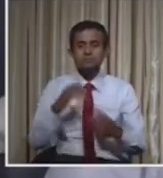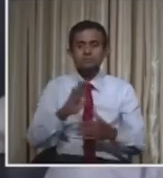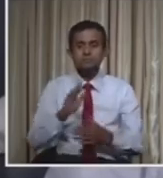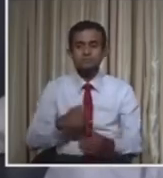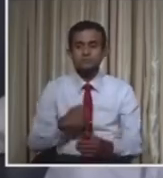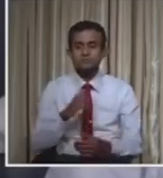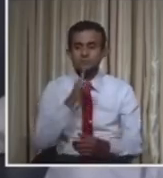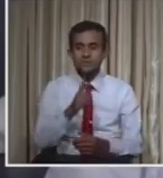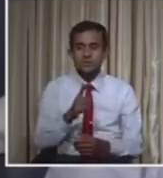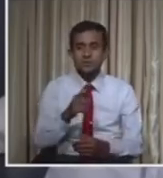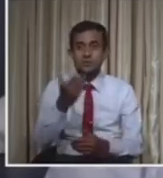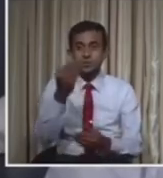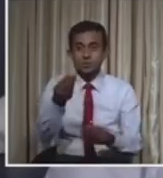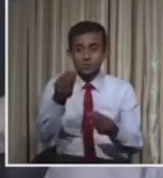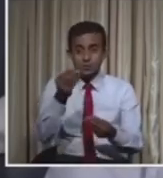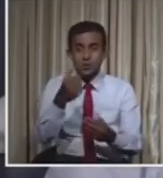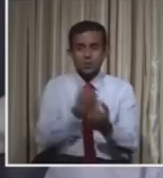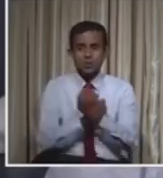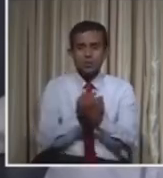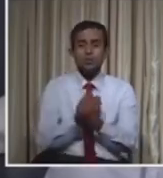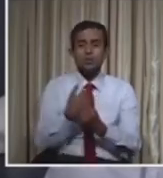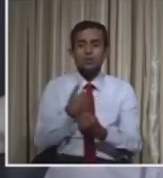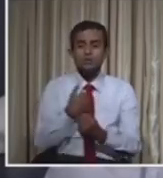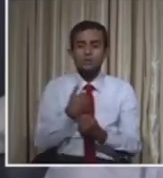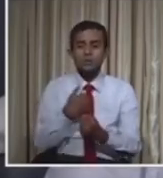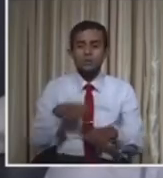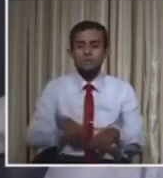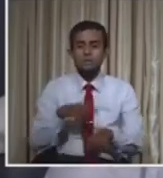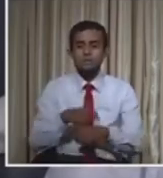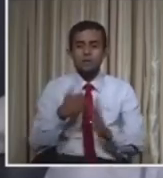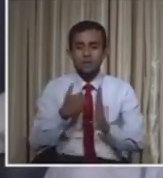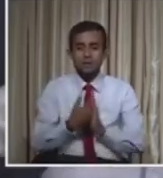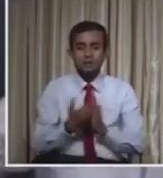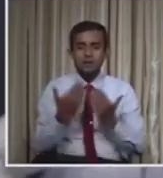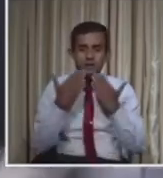කියනක මතක් කරමින් ඔබතුමාටත් පොලිසියටත් අපේ මේ වෙලාවේ ගෞරවයේ ස්තුතිය පුද කරනවා බොහොමත්ම ස්තුතියි